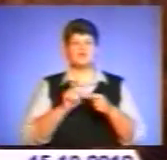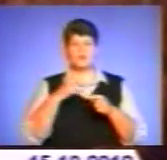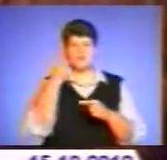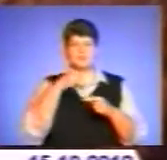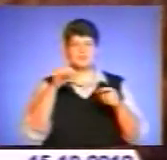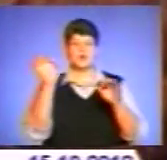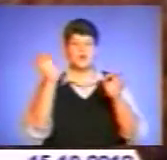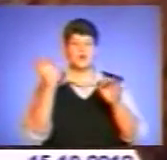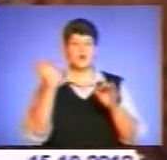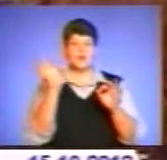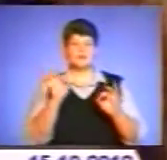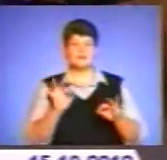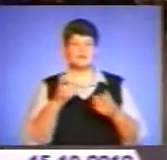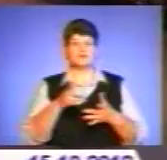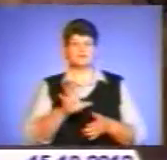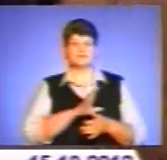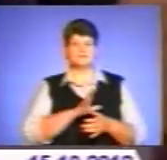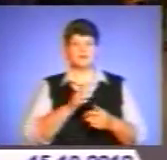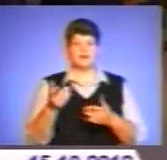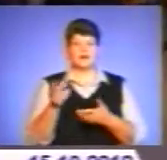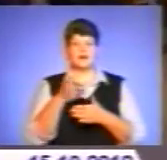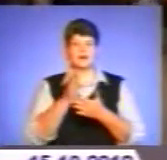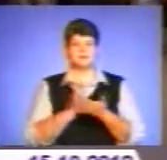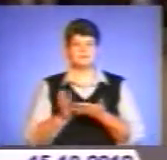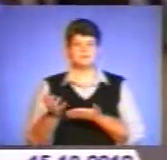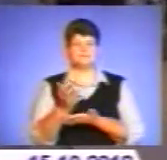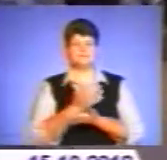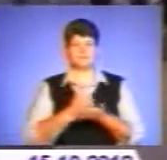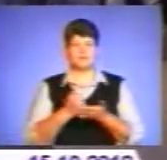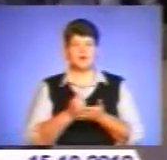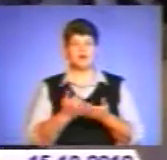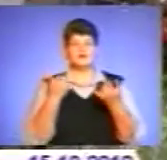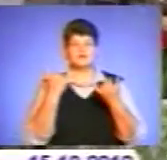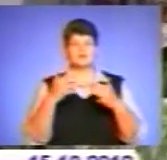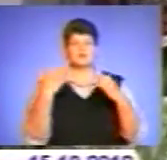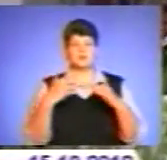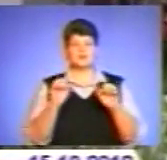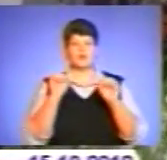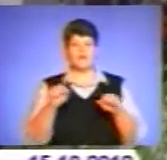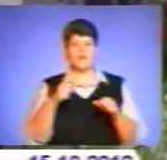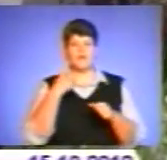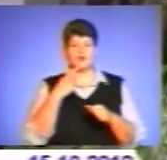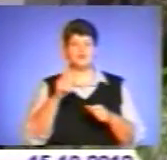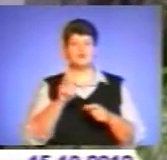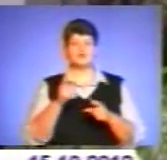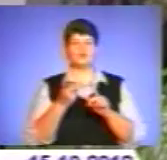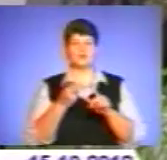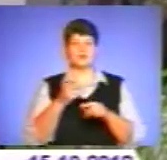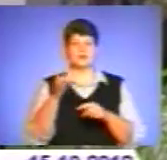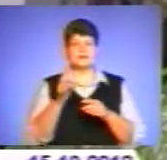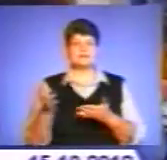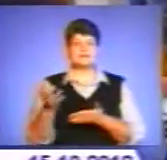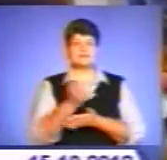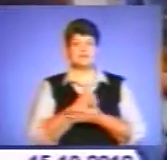для хліборобів Тернопілля. Ще триває збір гречки та кукурузи, але вже сьогодні можна говорити, що вдруге поспіль аграрії краю